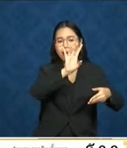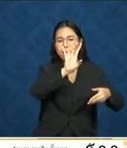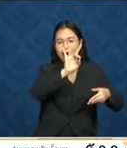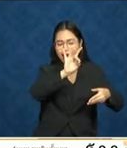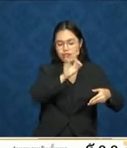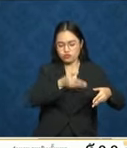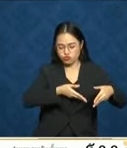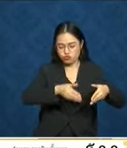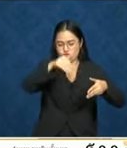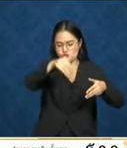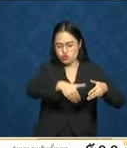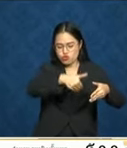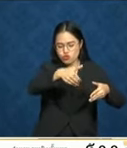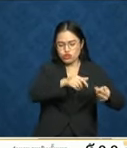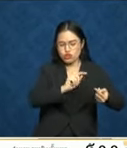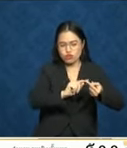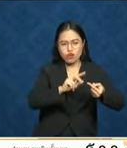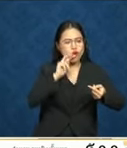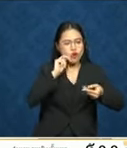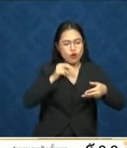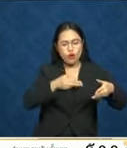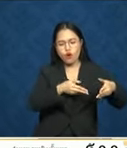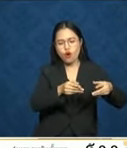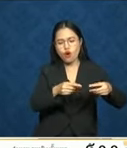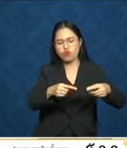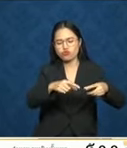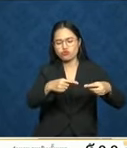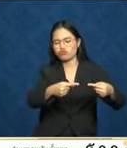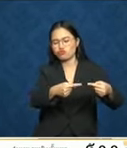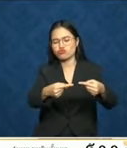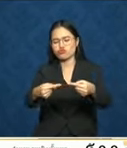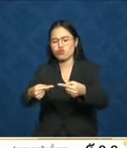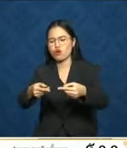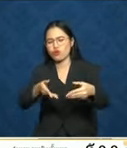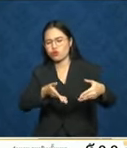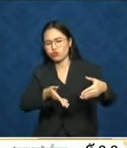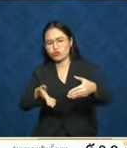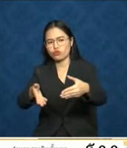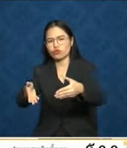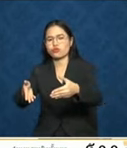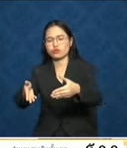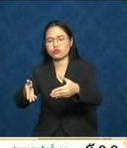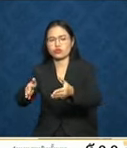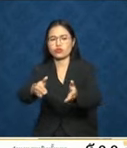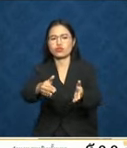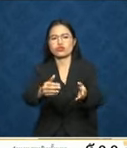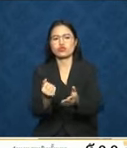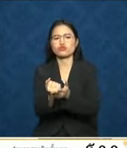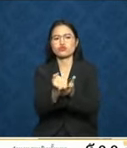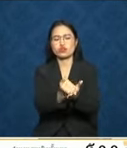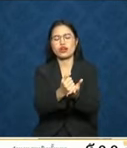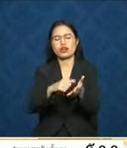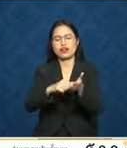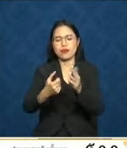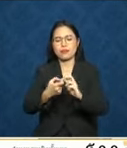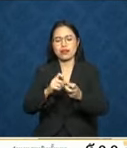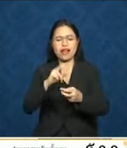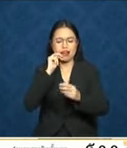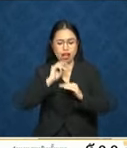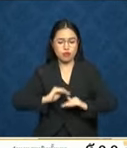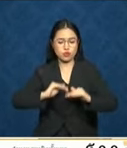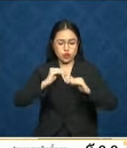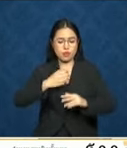เมืองจังหวัดพัทลุงเพื่อที่จะไปเชื่อมต่อกับคลองลำเบ็ดตำบลท่าแคอำเภอเมืองจังหวัดพัทลุงค่ะตรงนี้อยาก